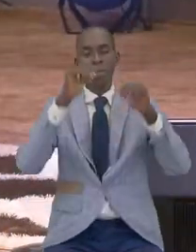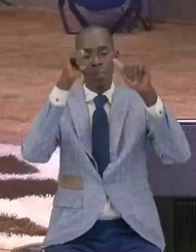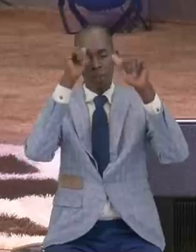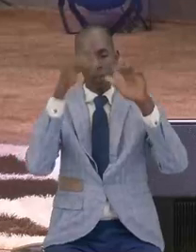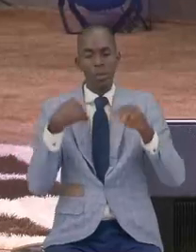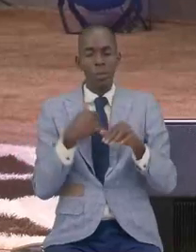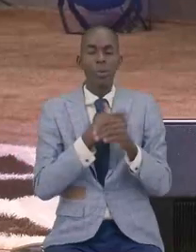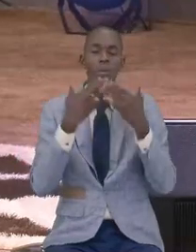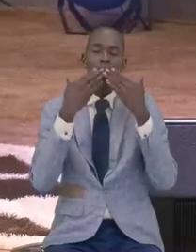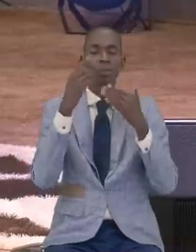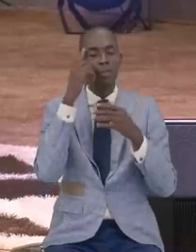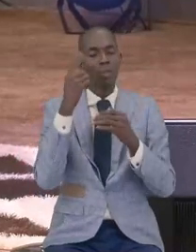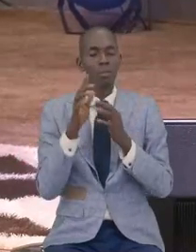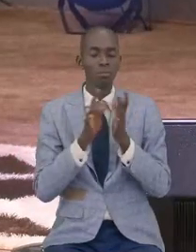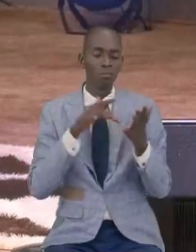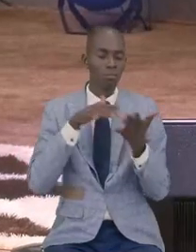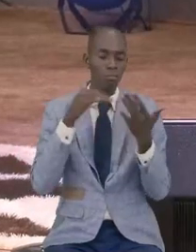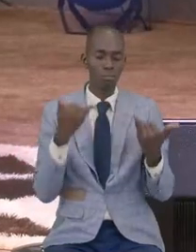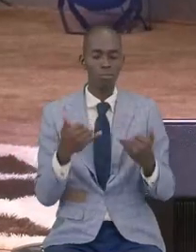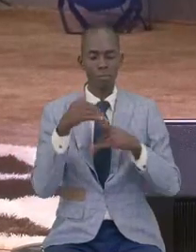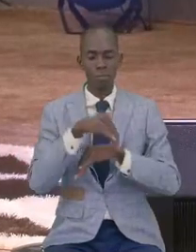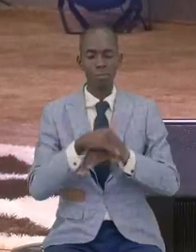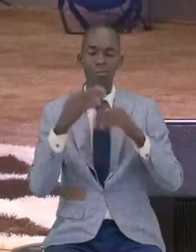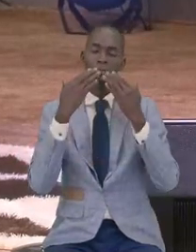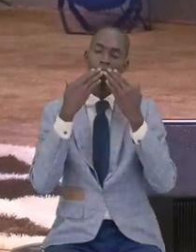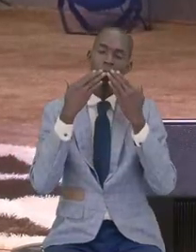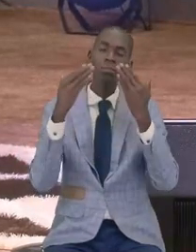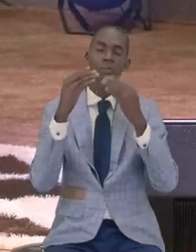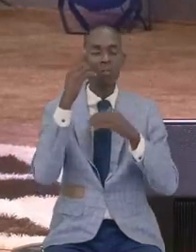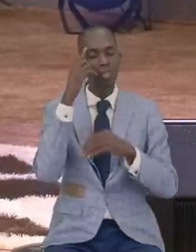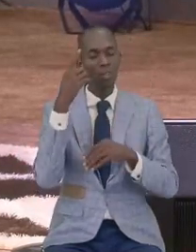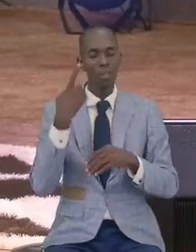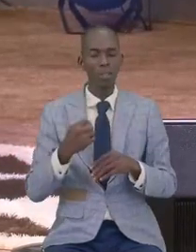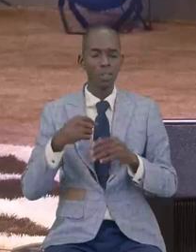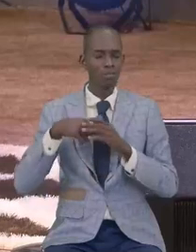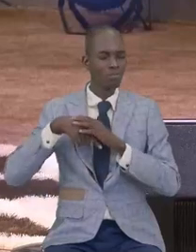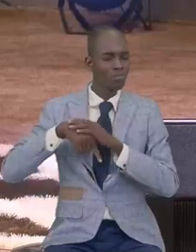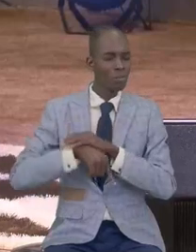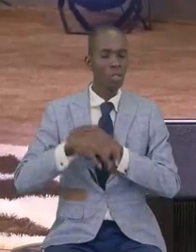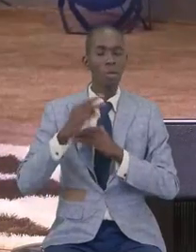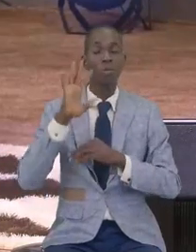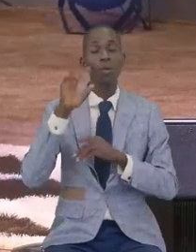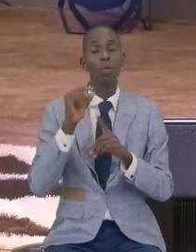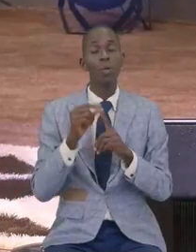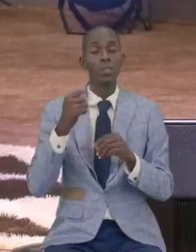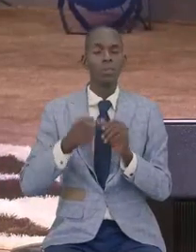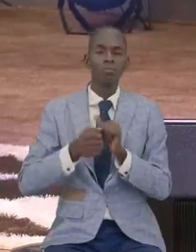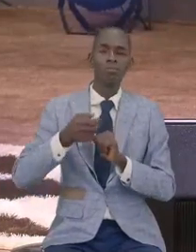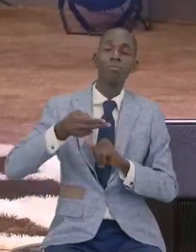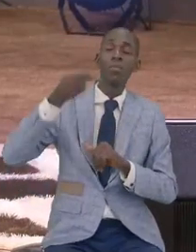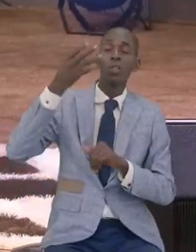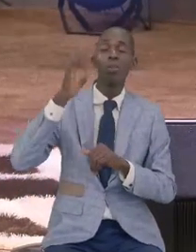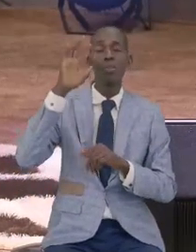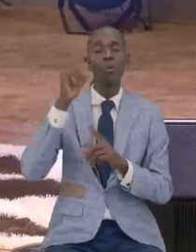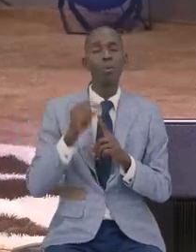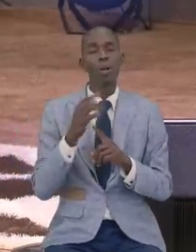Père, nous te remercions pour l'étude biblique de ce soir. Merci pour la profondeur de ta parole, la grandeur